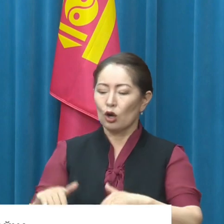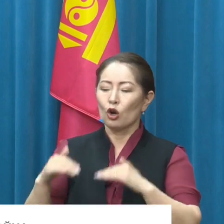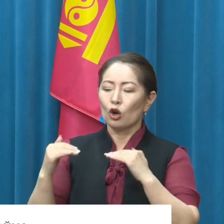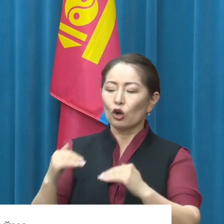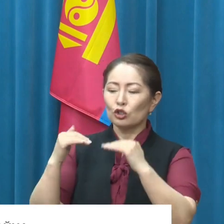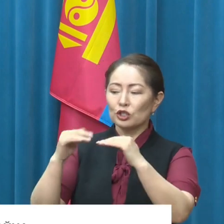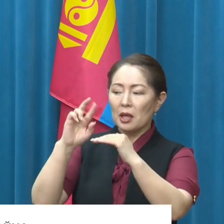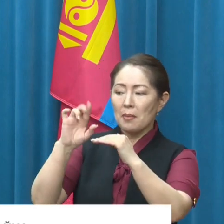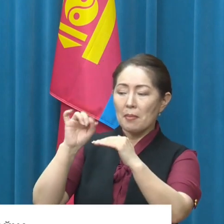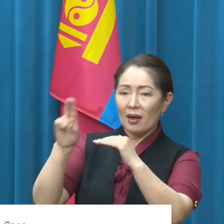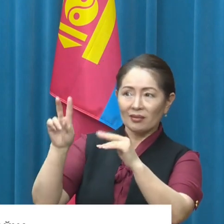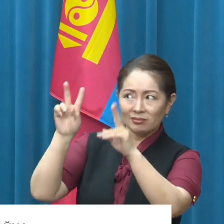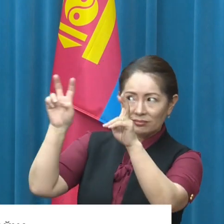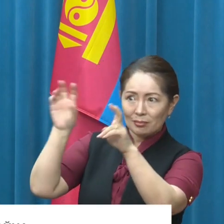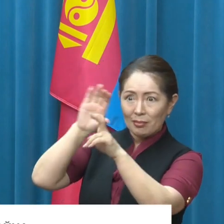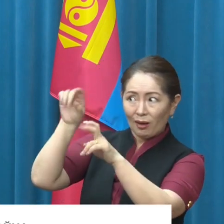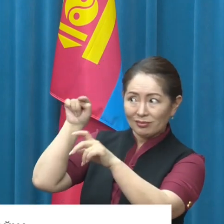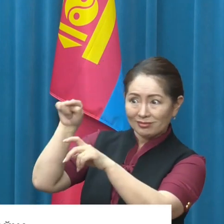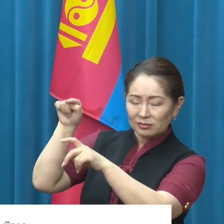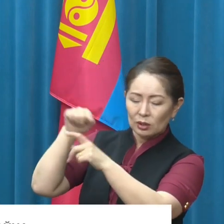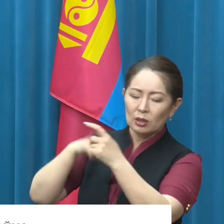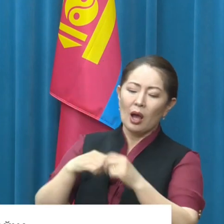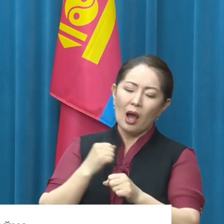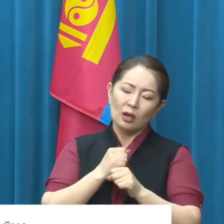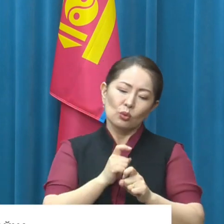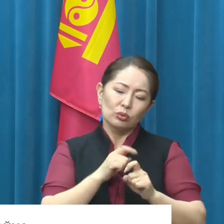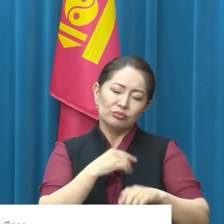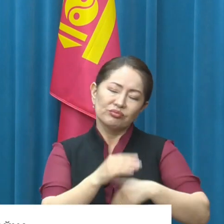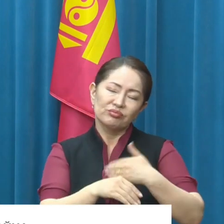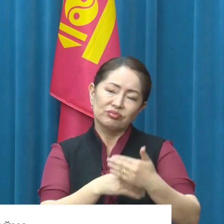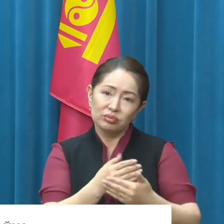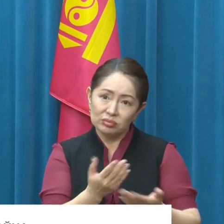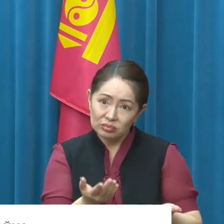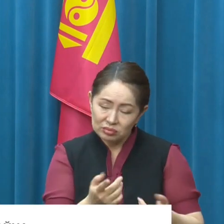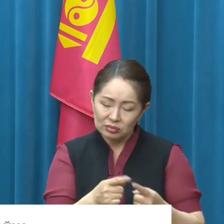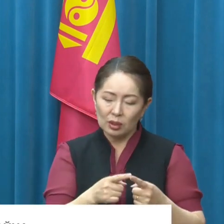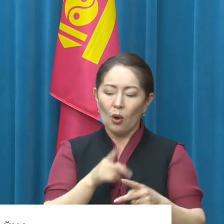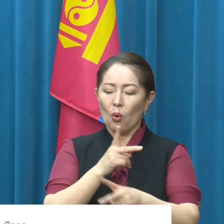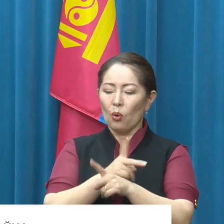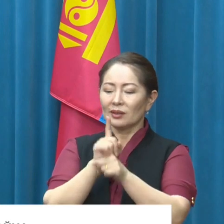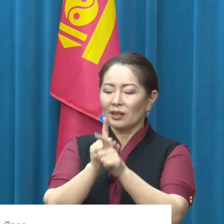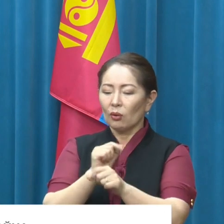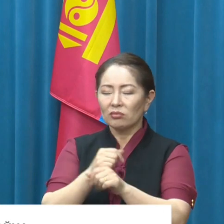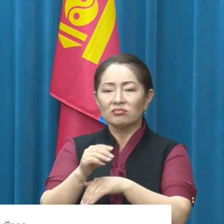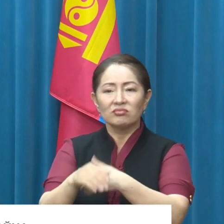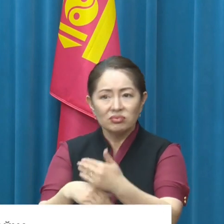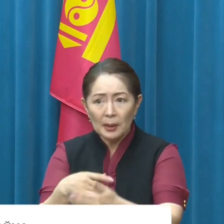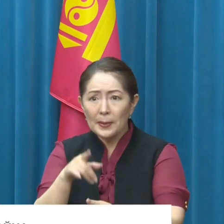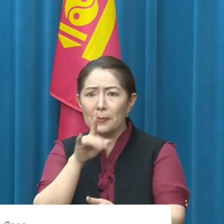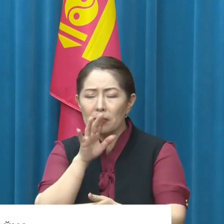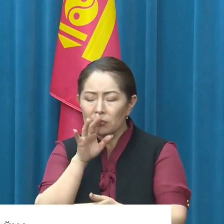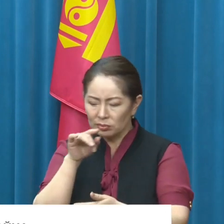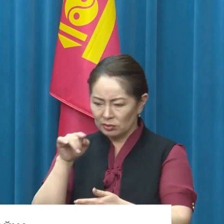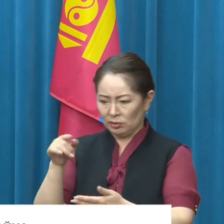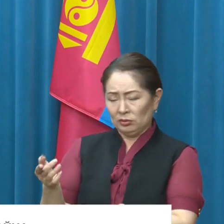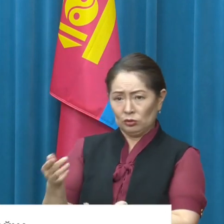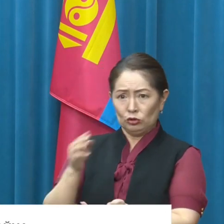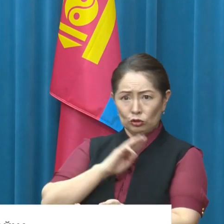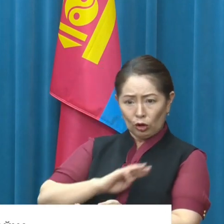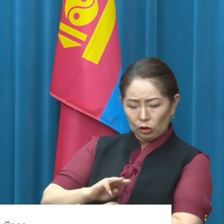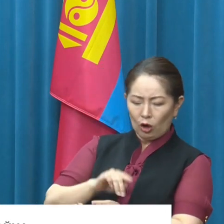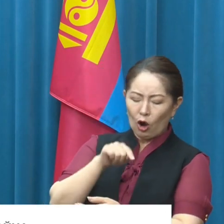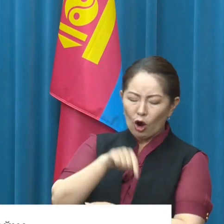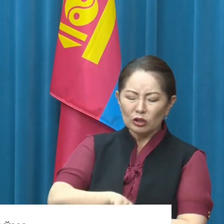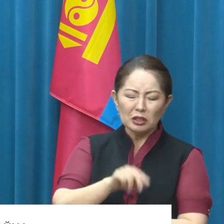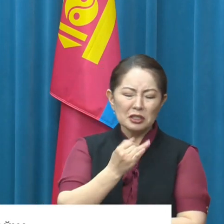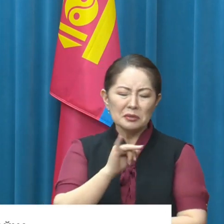үйл ажиллагаагаа хангах, за хуулийн дагуу одоо үйл ажиллагаагаа явуулахын тулд эдгээр одоо чанаргүй зээлүүдийг богино хугацаанд